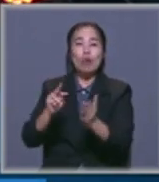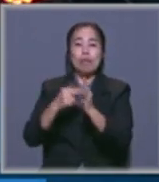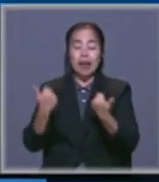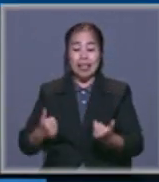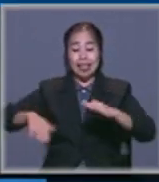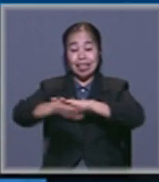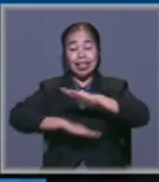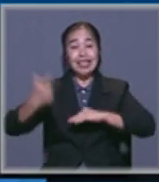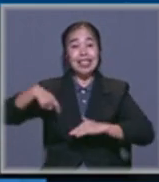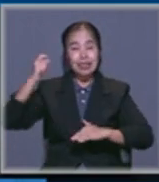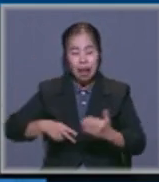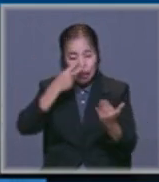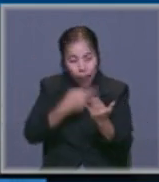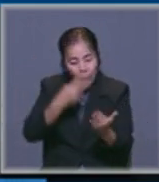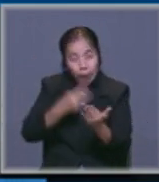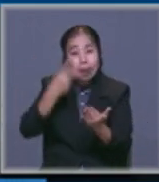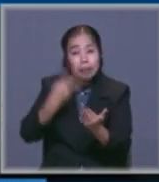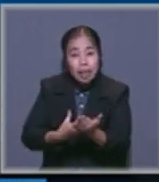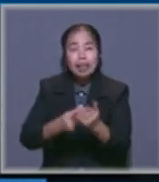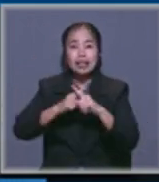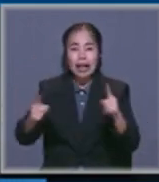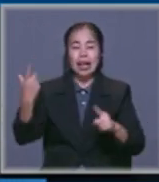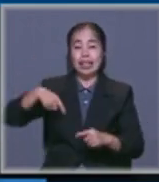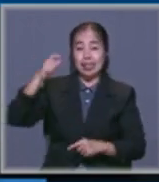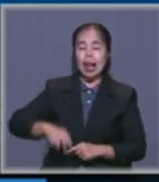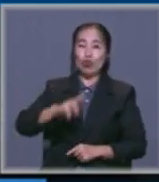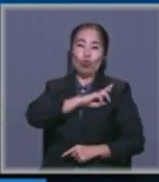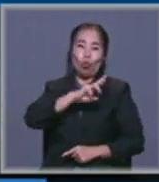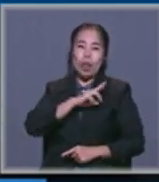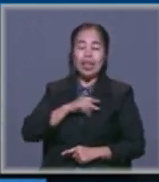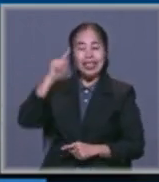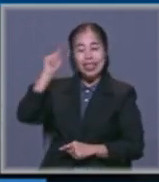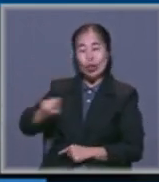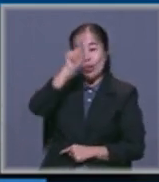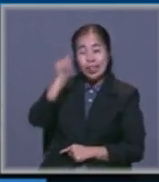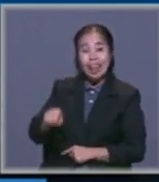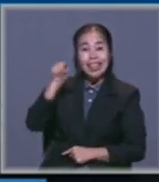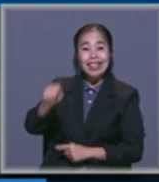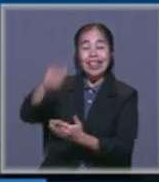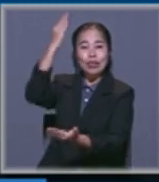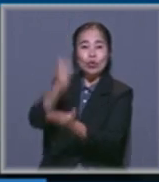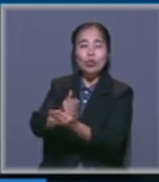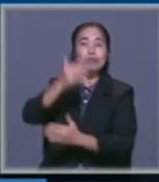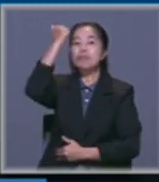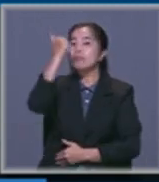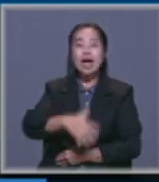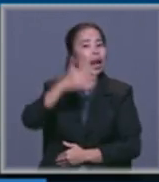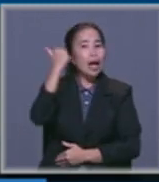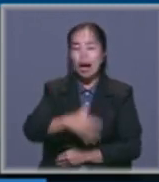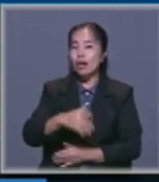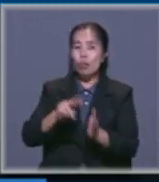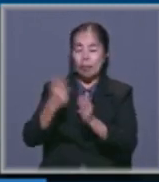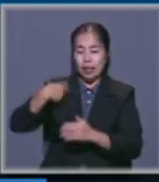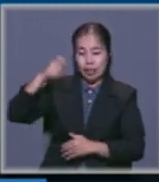าถือหุ้นสื่อจริงๆหรือไม่อย่างไรนั้นศาลรัฐธรรมนูญจะไปสงสัยเขาก่อนแล้วก็จะใช้ความสงสัยของศาลรัฐธรรมนูญไประงับการป